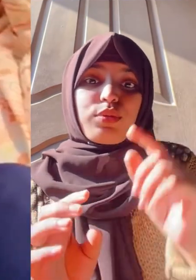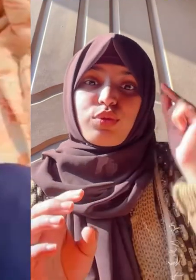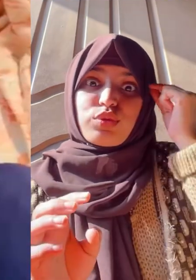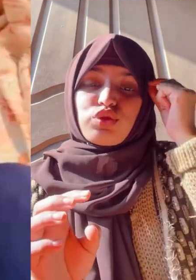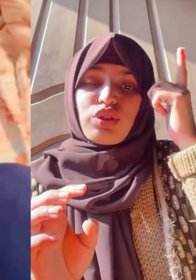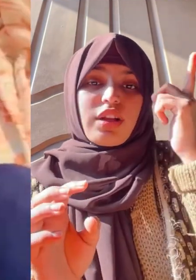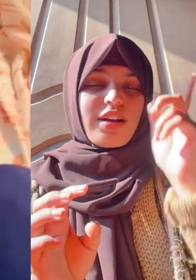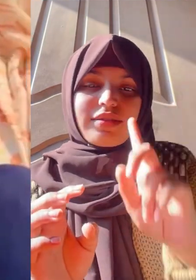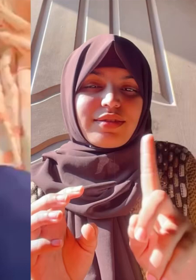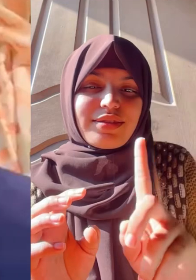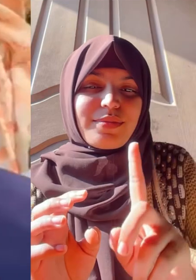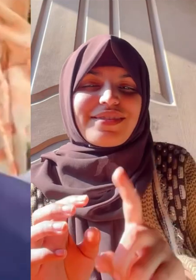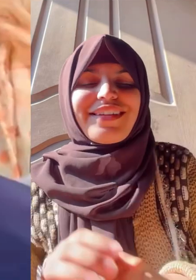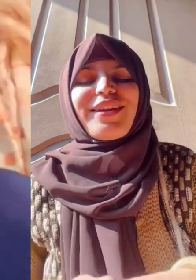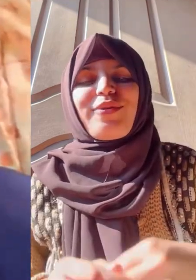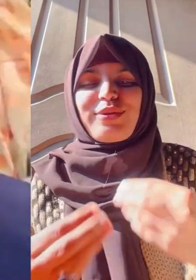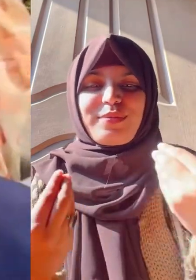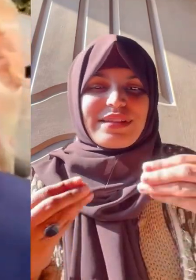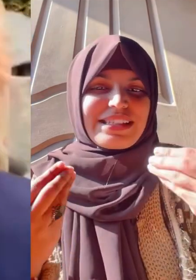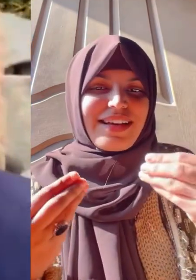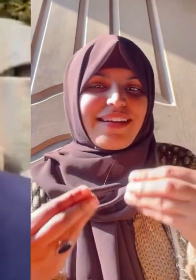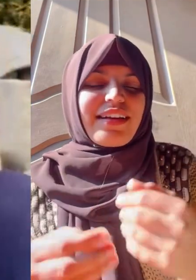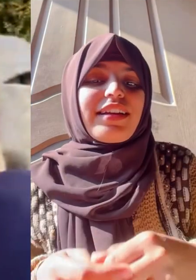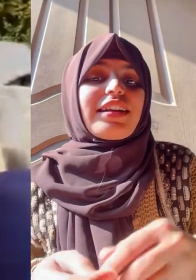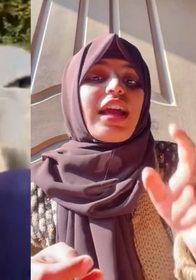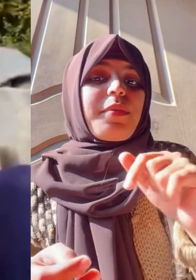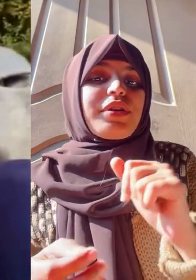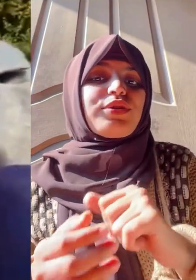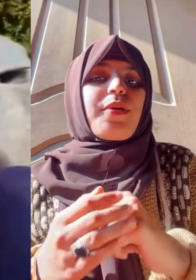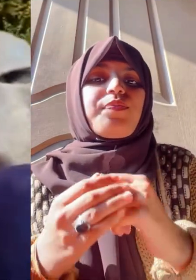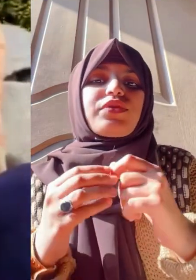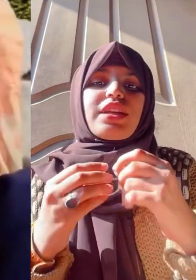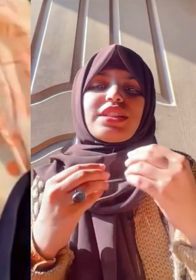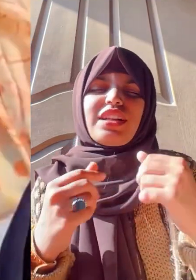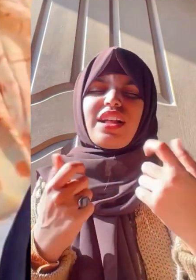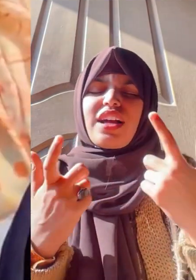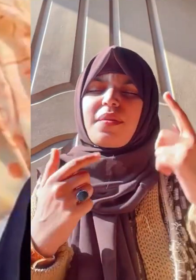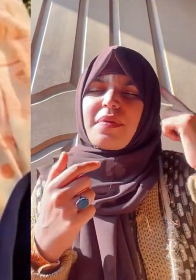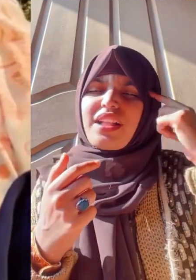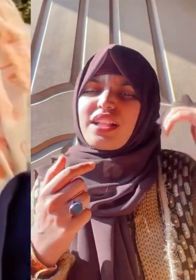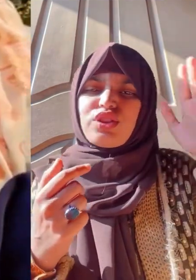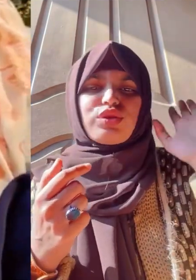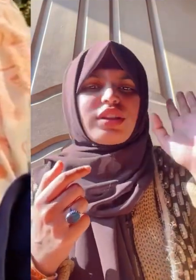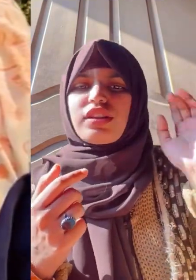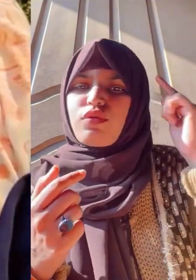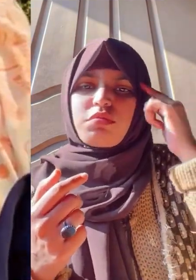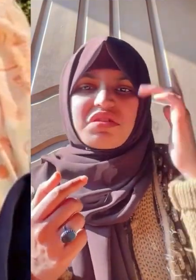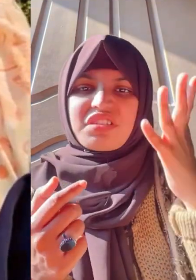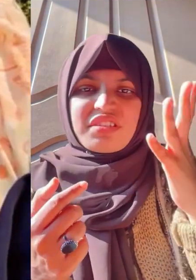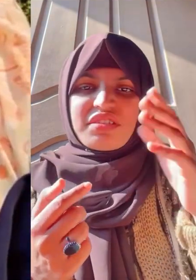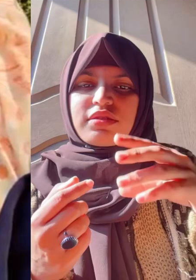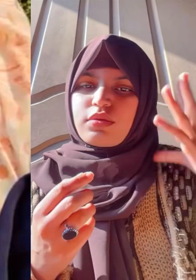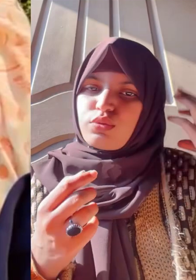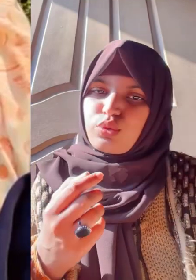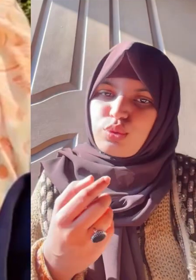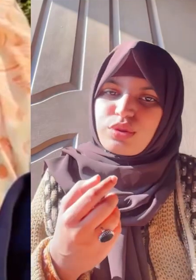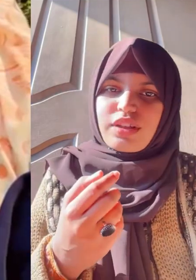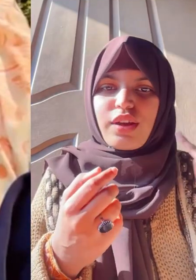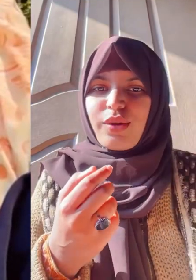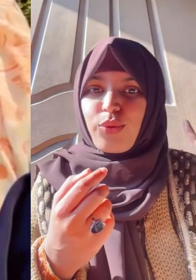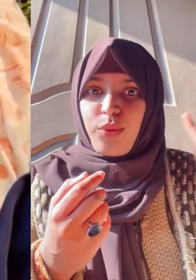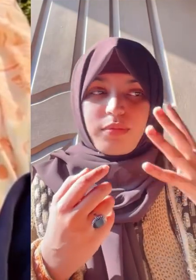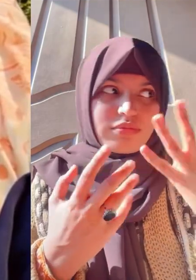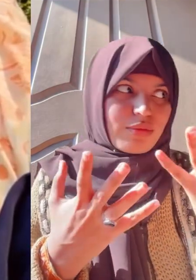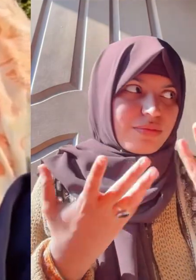यू आर द पार्ट ऑफ व्लॉग। अभी हम आपको छोटा बताया। अब आप लोग ये ना समझने लग जाना देखो बहुत चलाते हैं यार, मैं इतनी